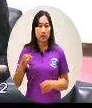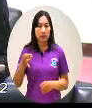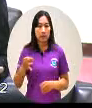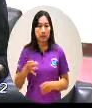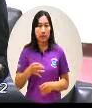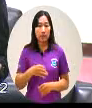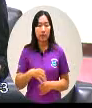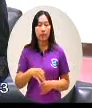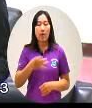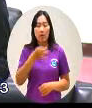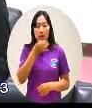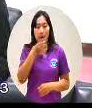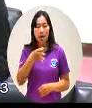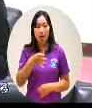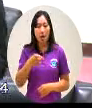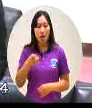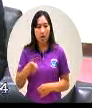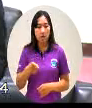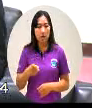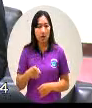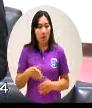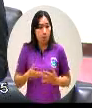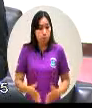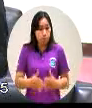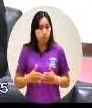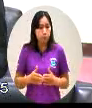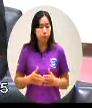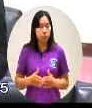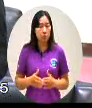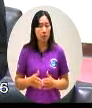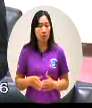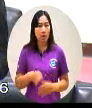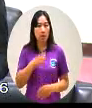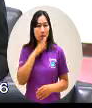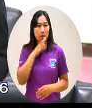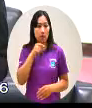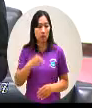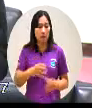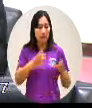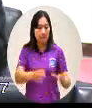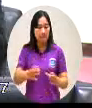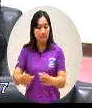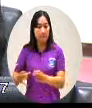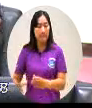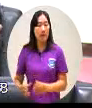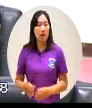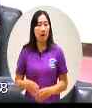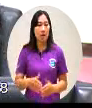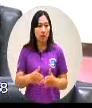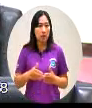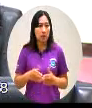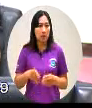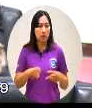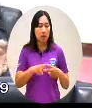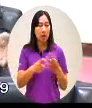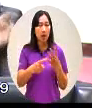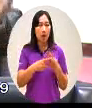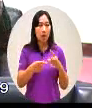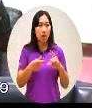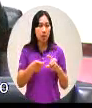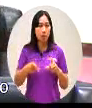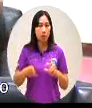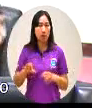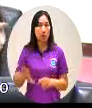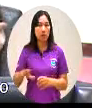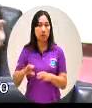这足重要啊！我感觉这嘛有必要去建立一个专业的云措施， 住在伫工业区的所在地，会随